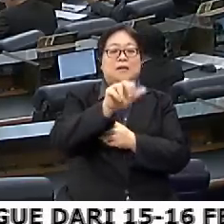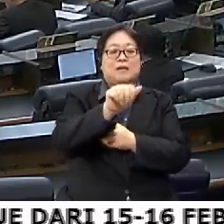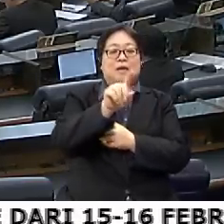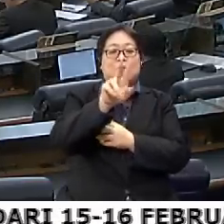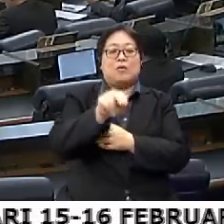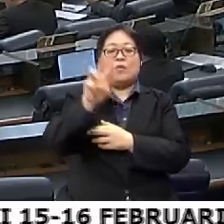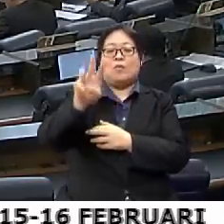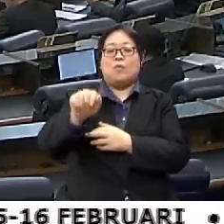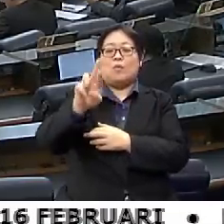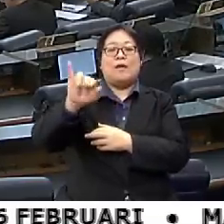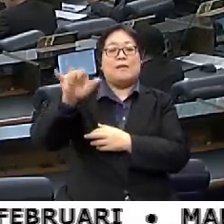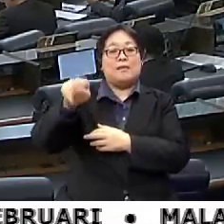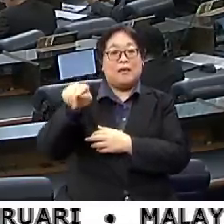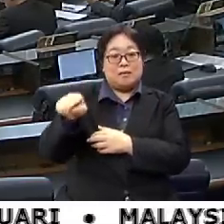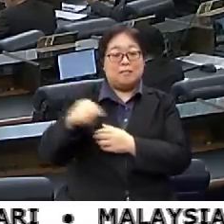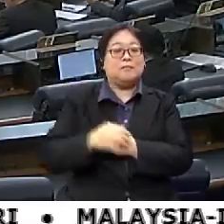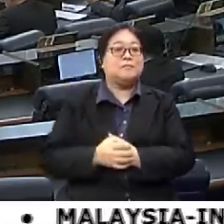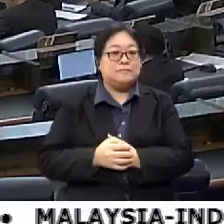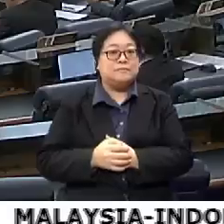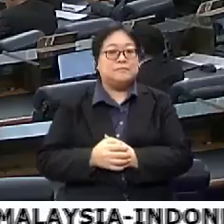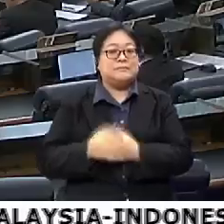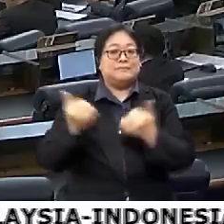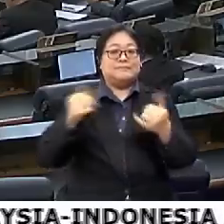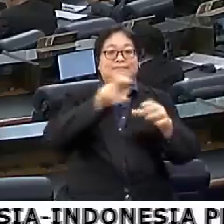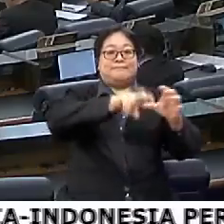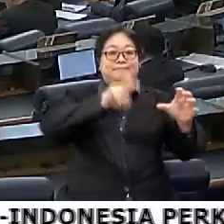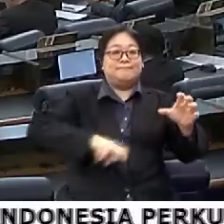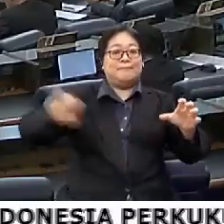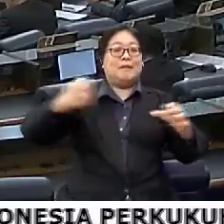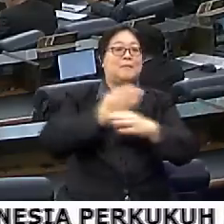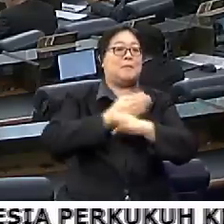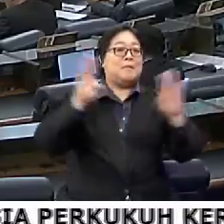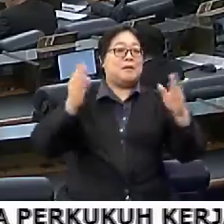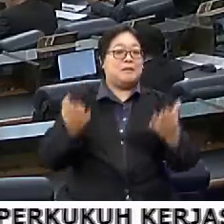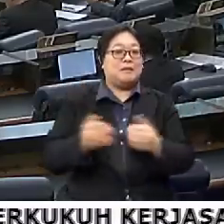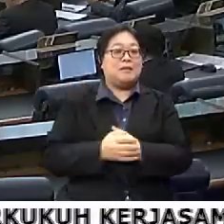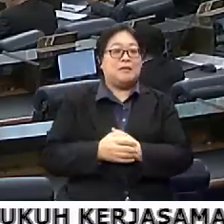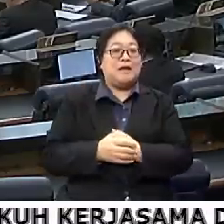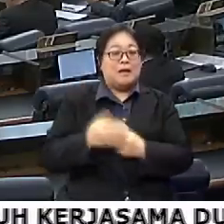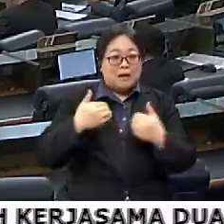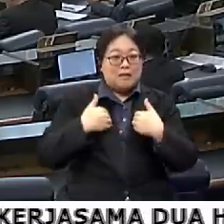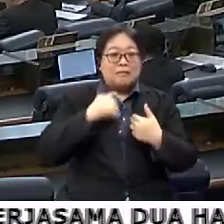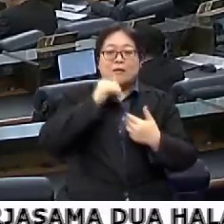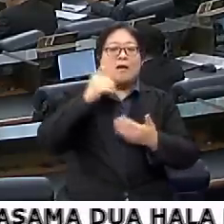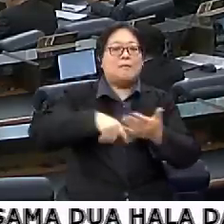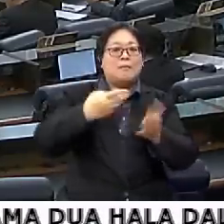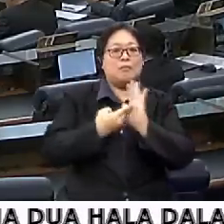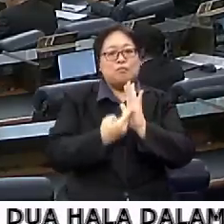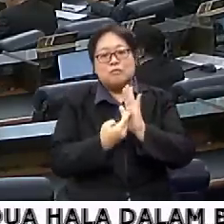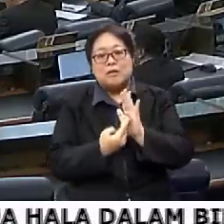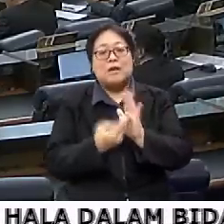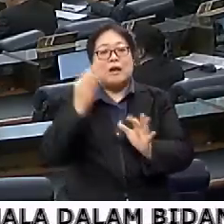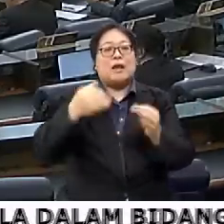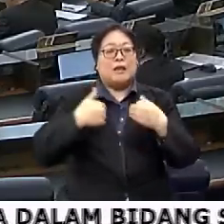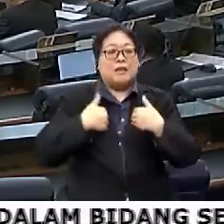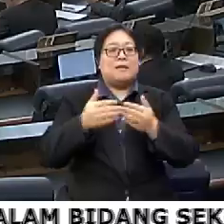warisan baru-baru yang apa jadi sebagai ini adun bebaskan? Ini Datuk Seri, adakah bukti-bukti? Kalau